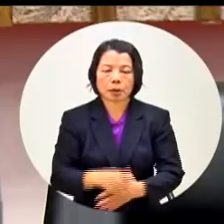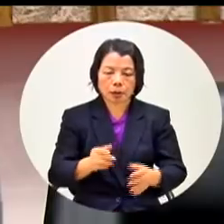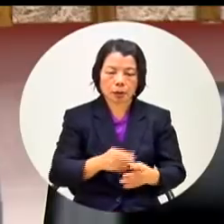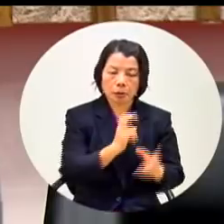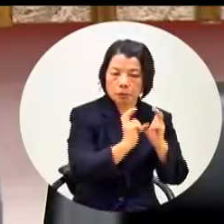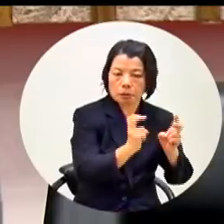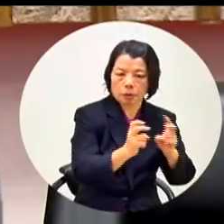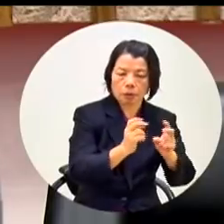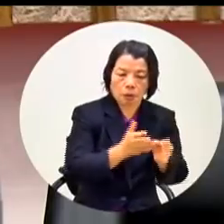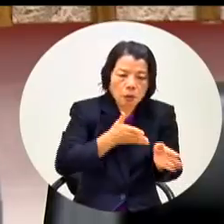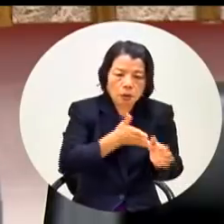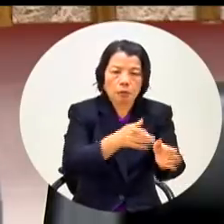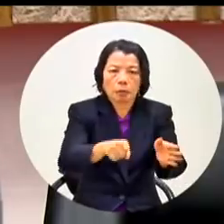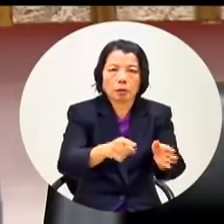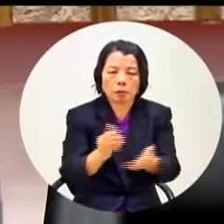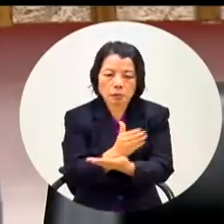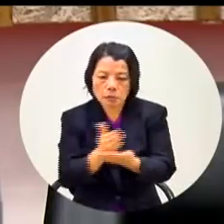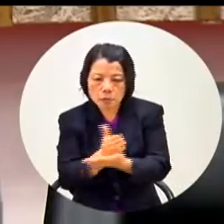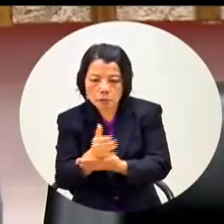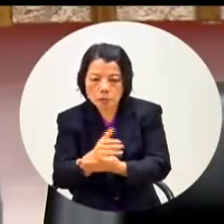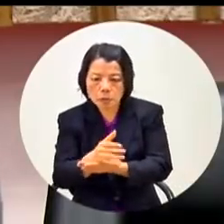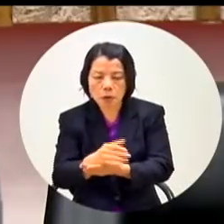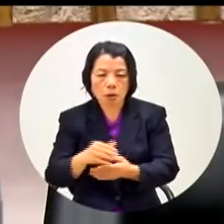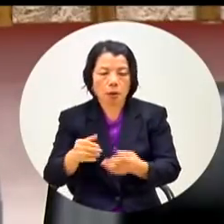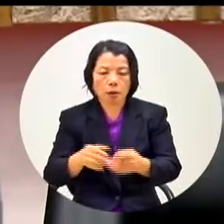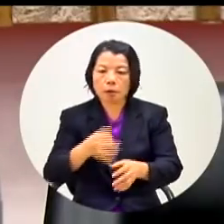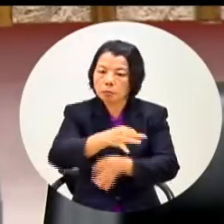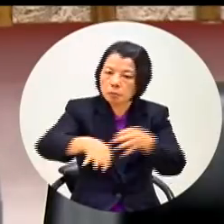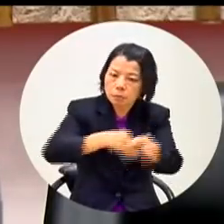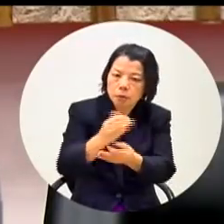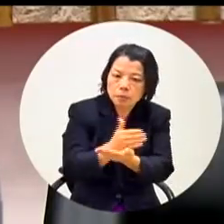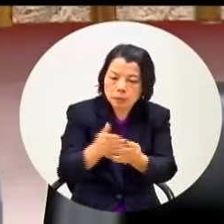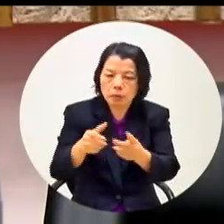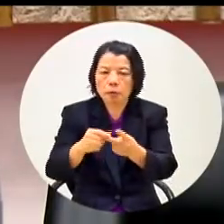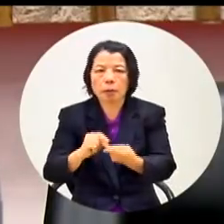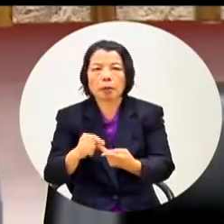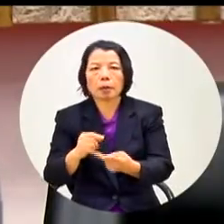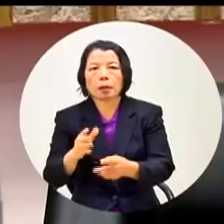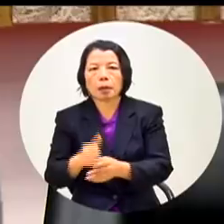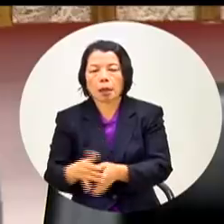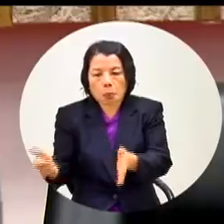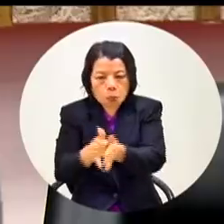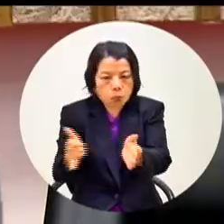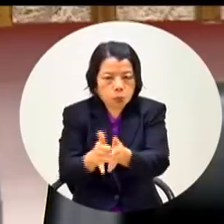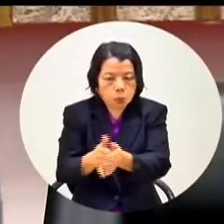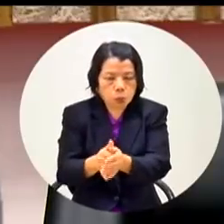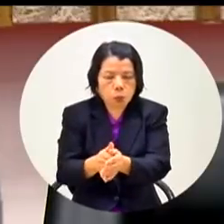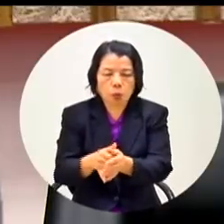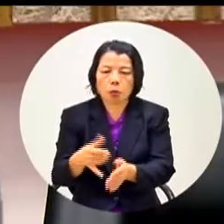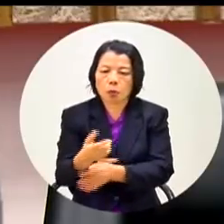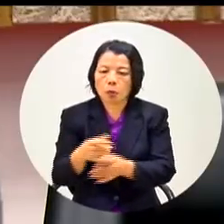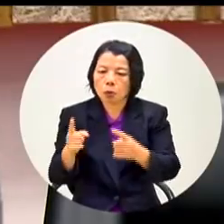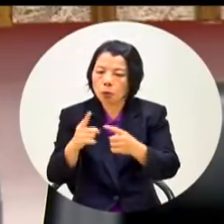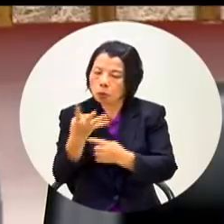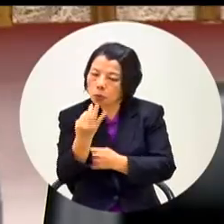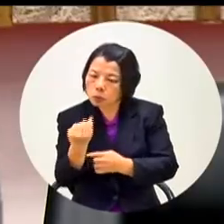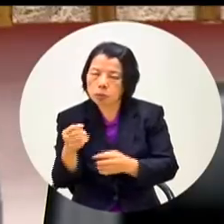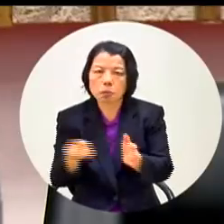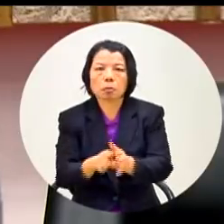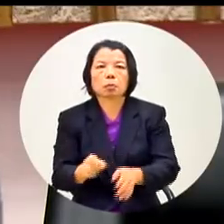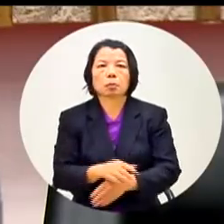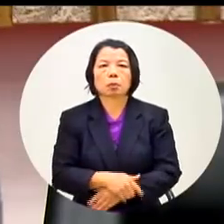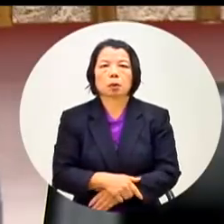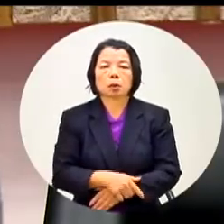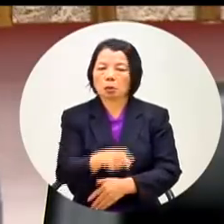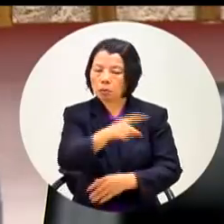套的考量，利弊得失一点爱供出来，让大家比较清楚的知道哈。所以待会我请捷运局局长回